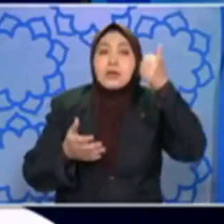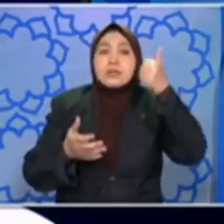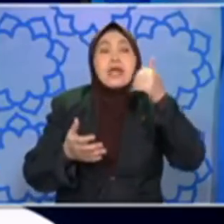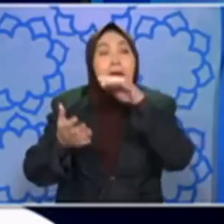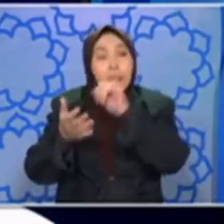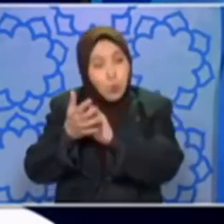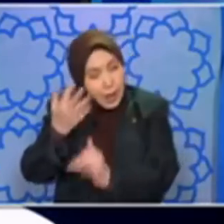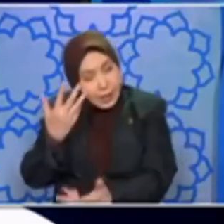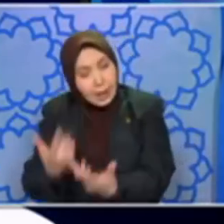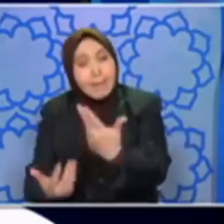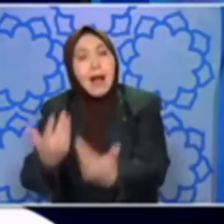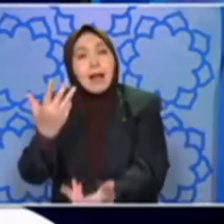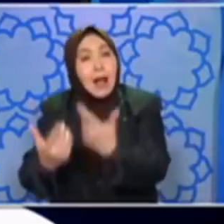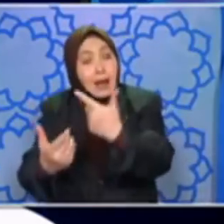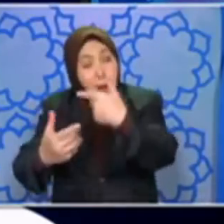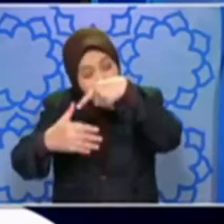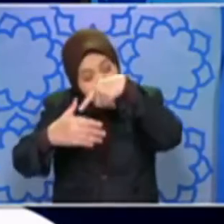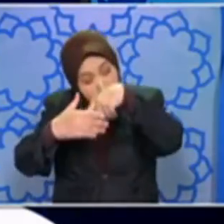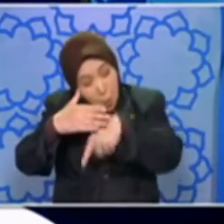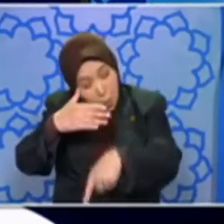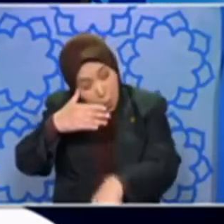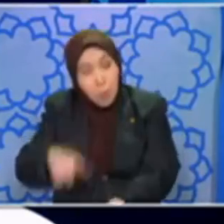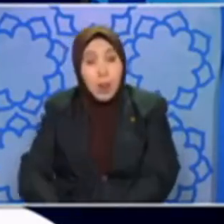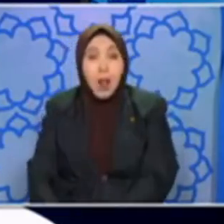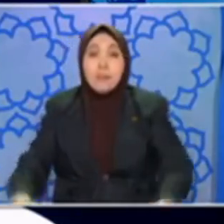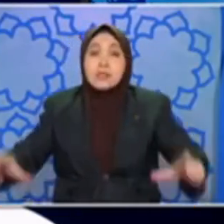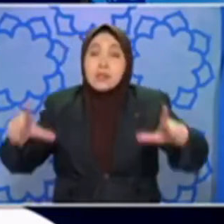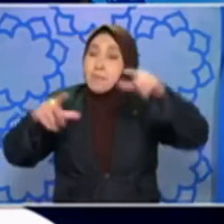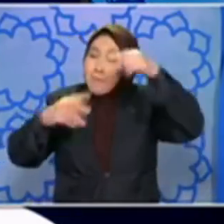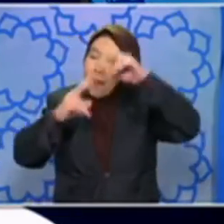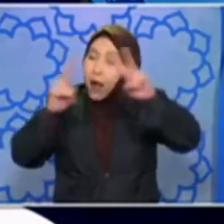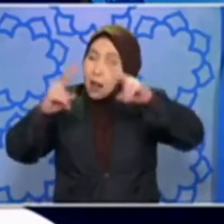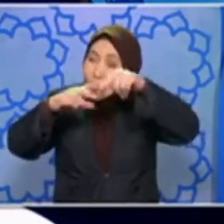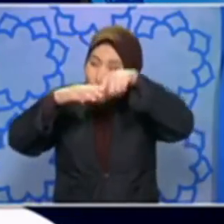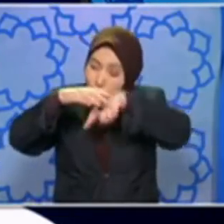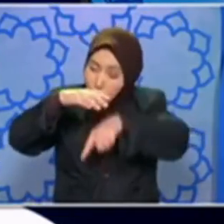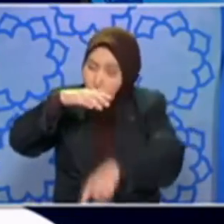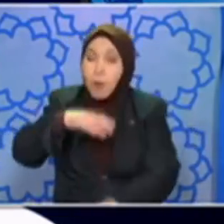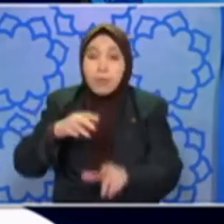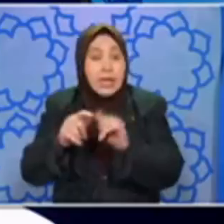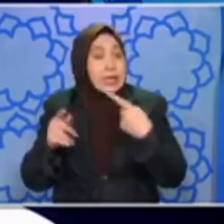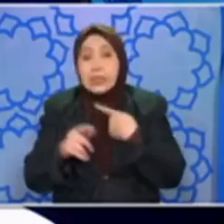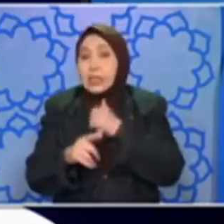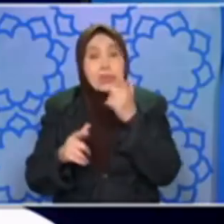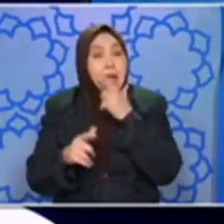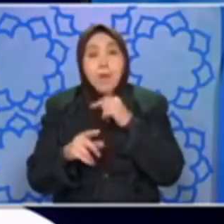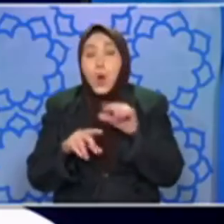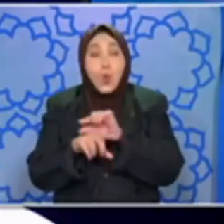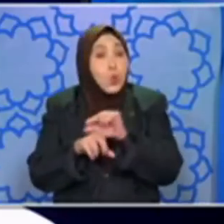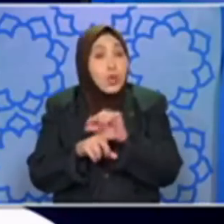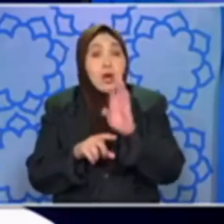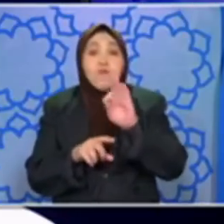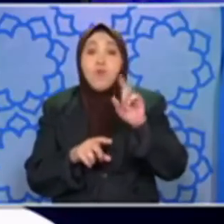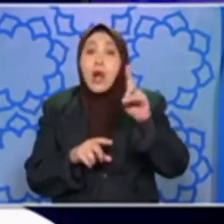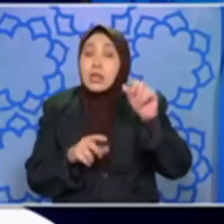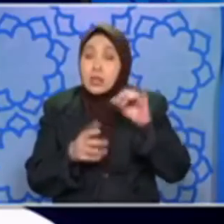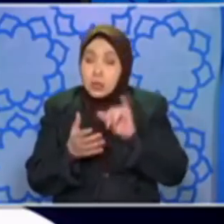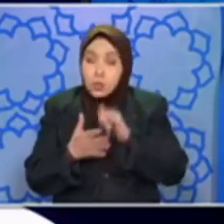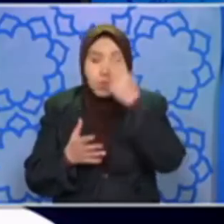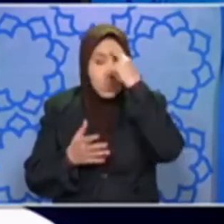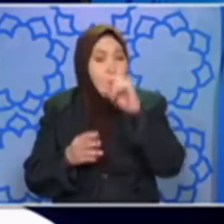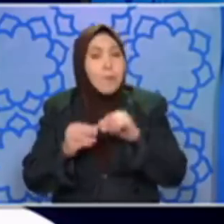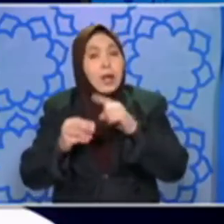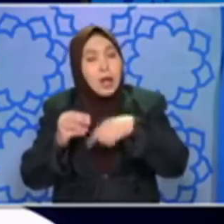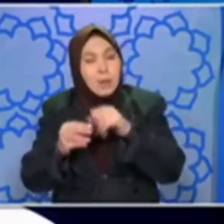neraka nanti ke lapisan yang dalam ini dalam surah Al-Humazah. Jadi kita tak nak gunakan fuad itu untuk perkara